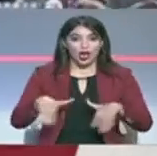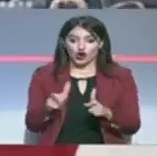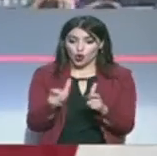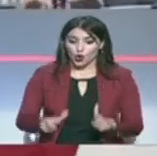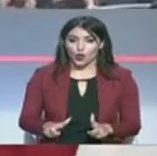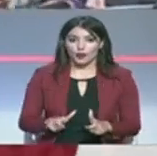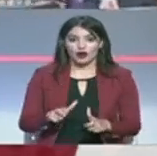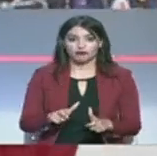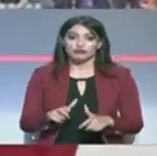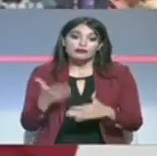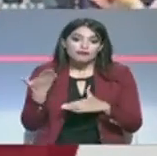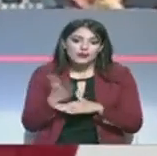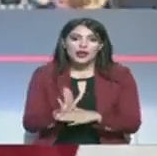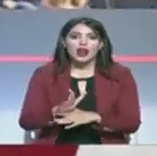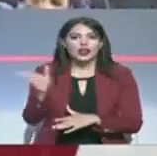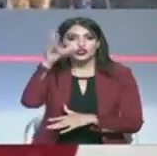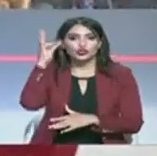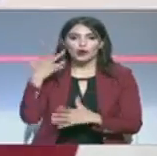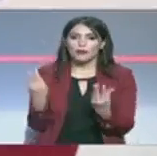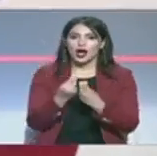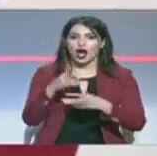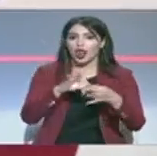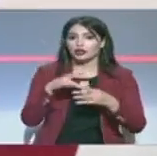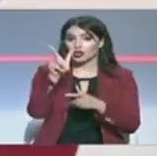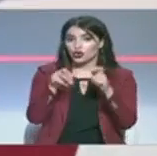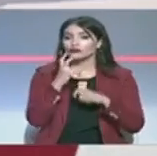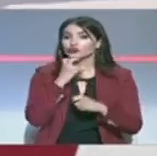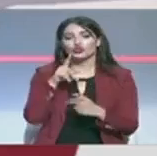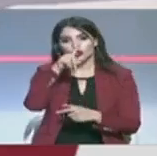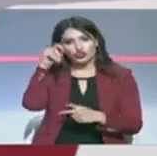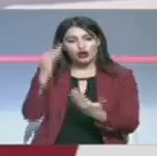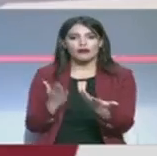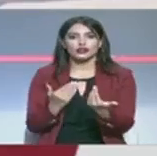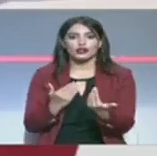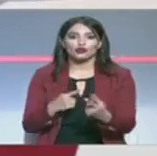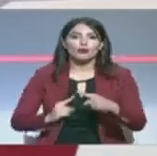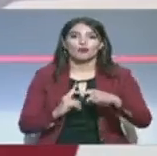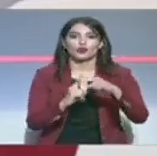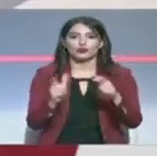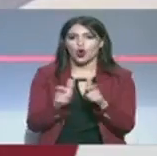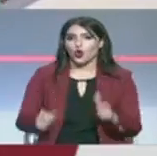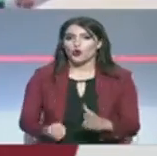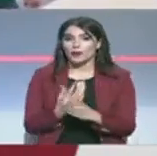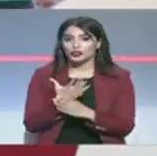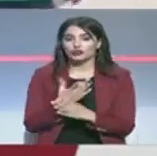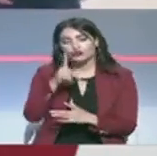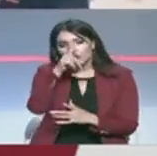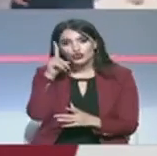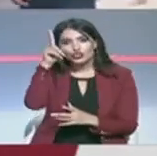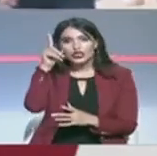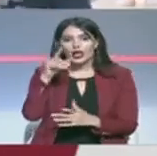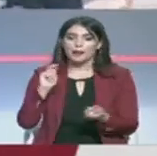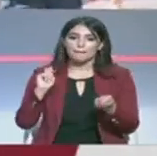بالنسبة للدولة مع المواطن. إن شاء الله ننتظروا منها الباهي يا رب. إن شاء الله خنشوفك